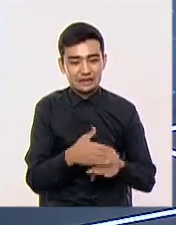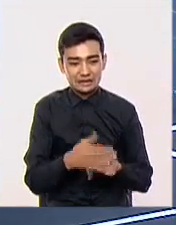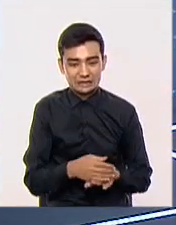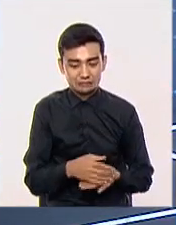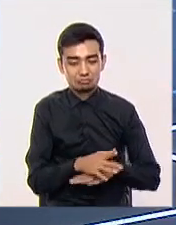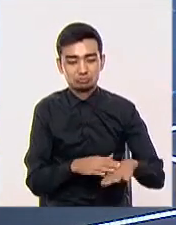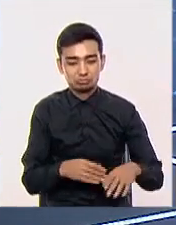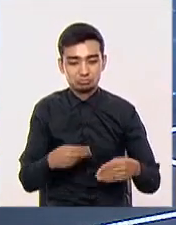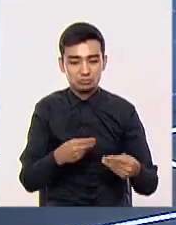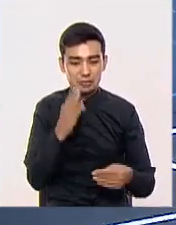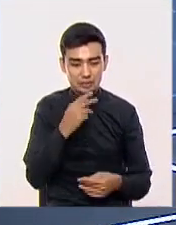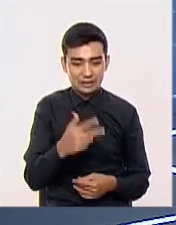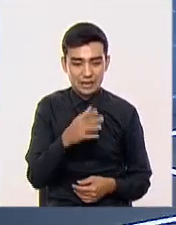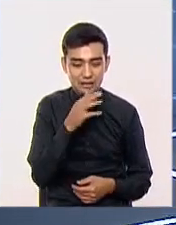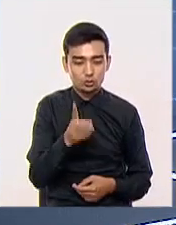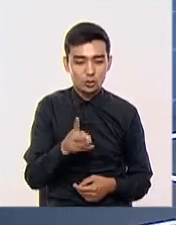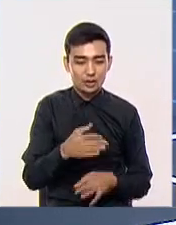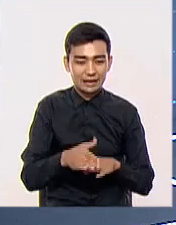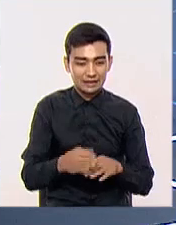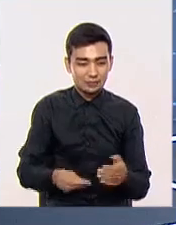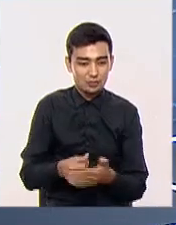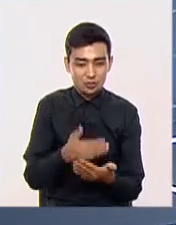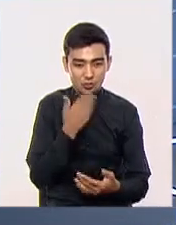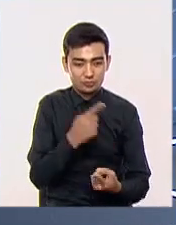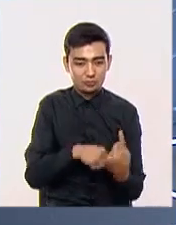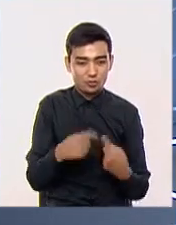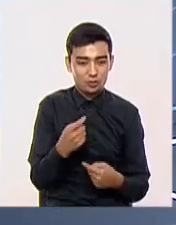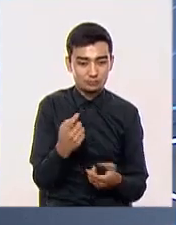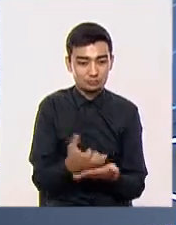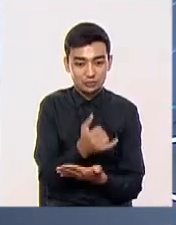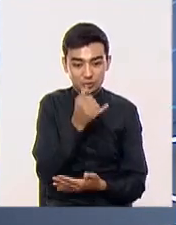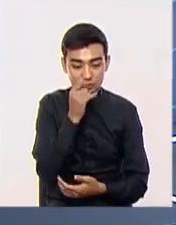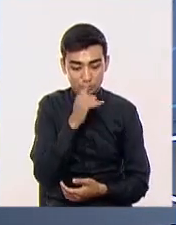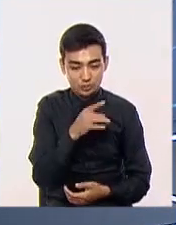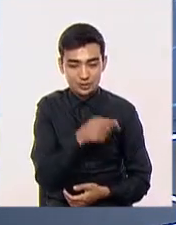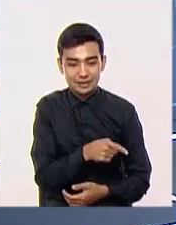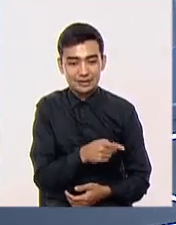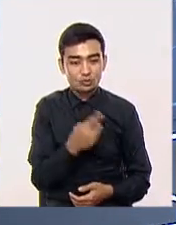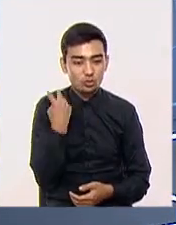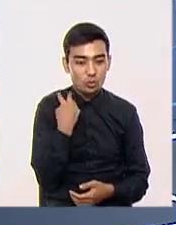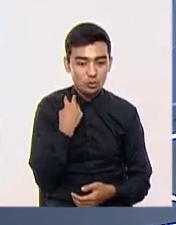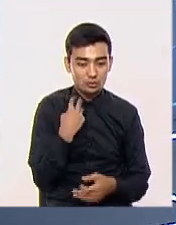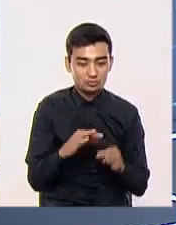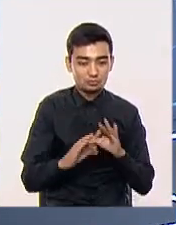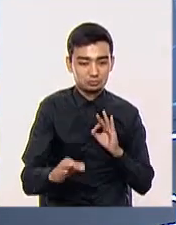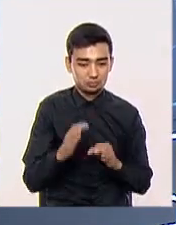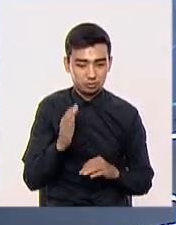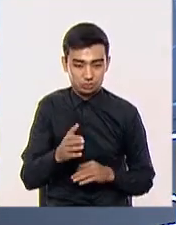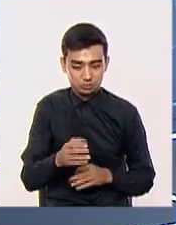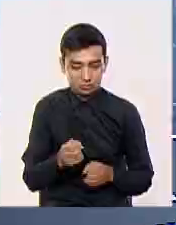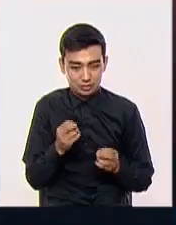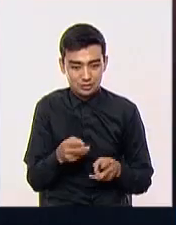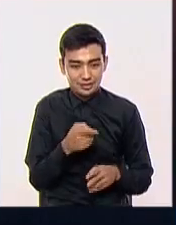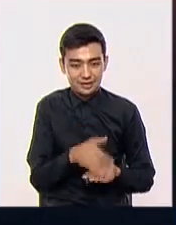жатыр. Яғни 30 жылдан астам кредит төлемей жүрген кәсіпорын иелері табылмаса, онда оның қарызы жойылады. Қазір мұнда